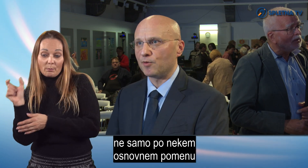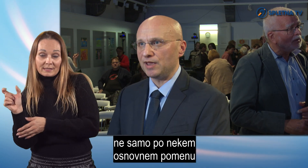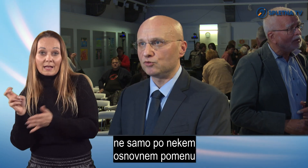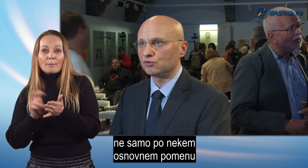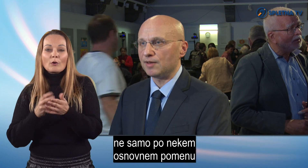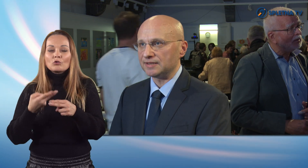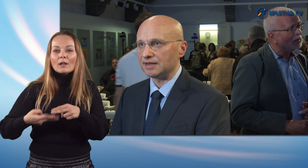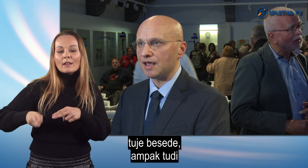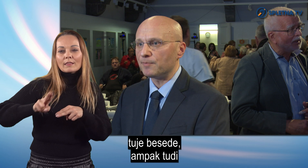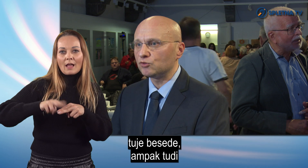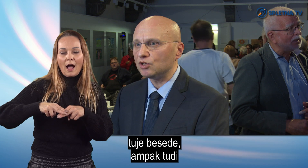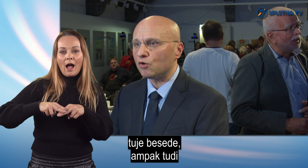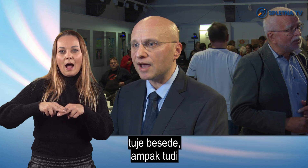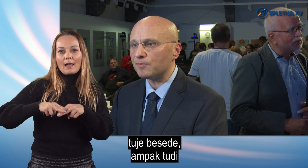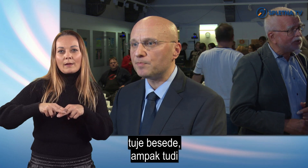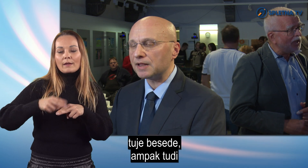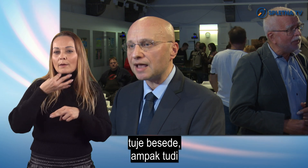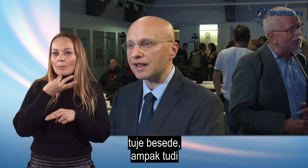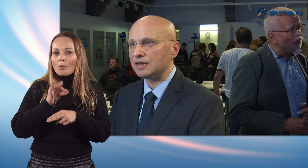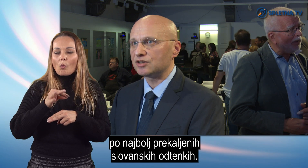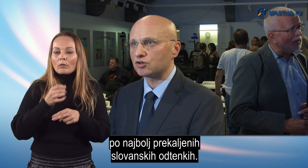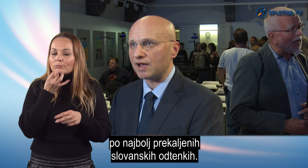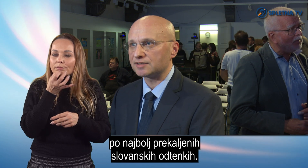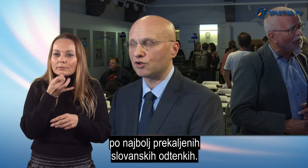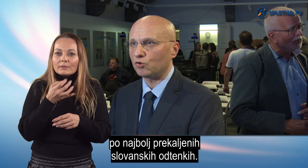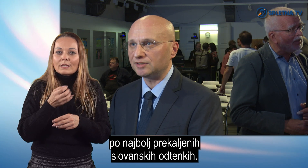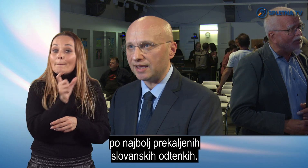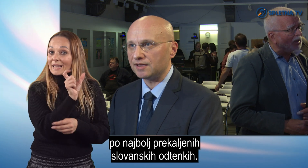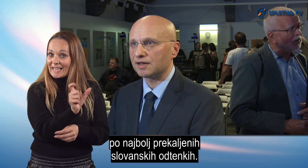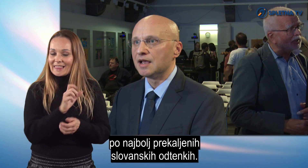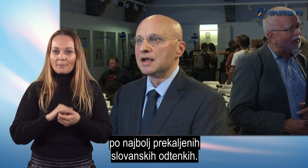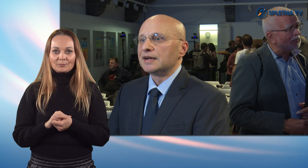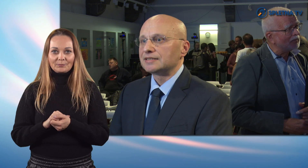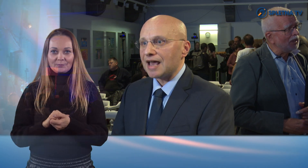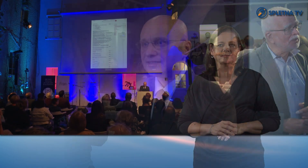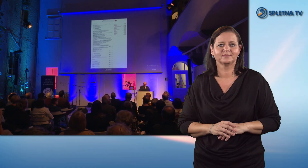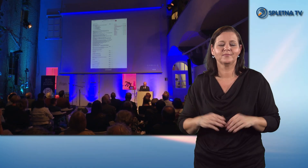osnovnem pomenu tuje besede, ampak tudi o najbolj pretanjenih slovarskih odtenkih.